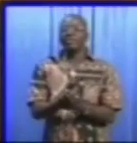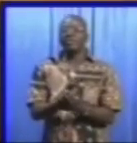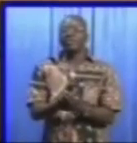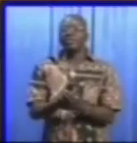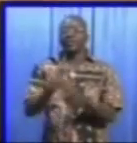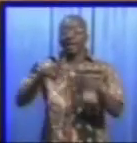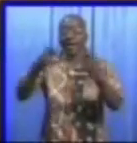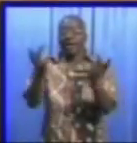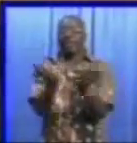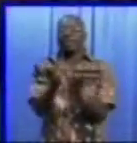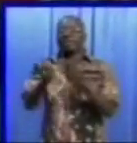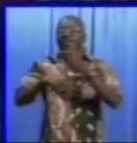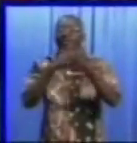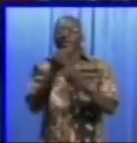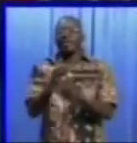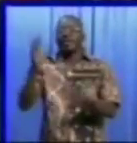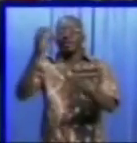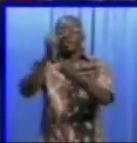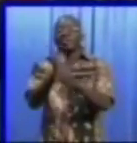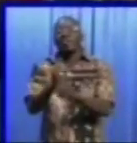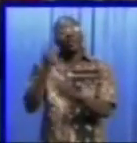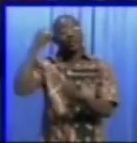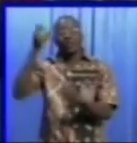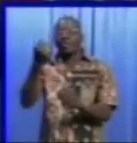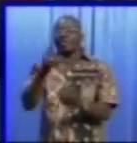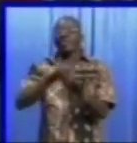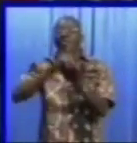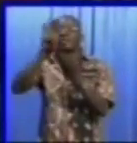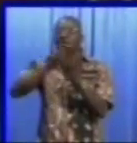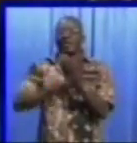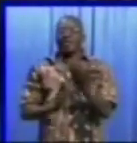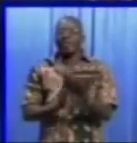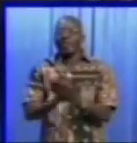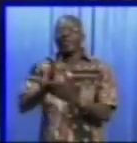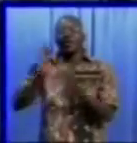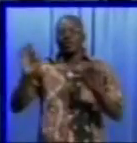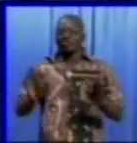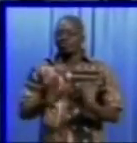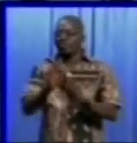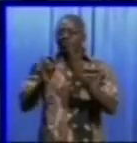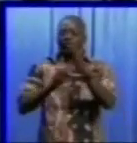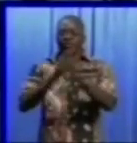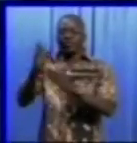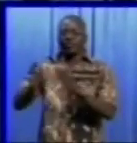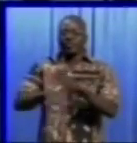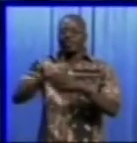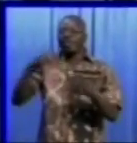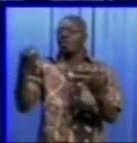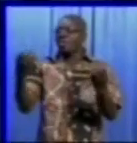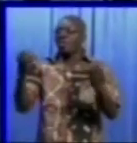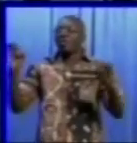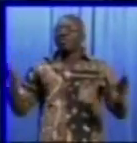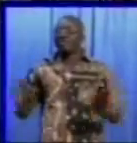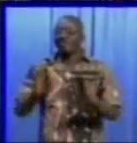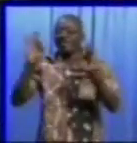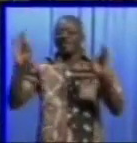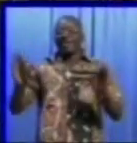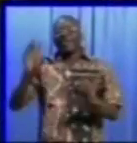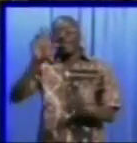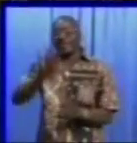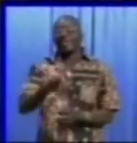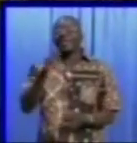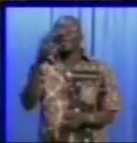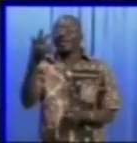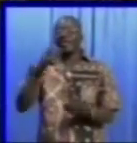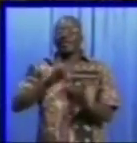La place de la Nation a été prise d'assaut ce 11 décembre par une foule sortie nombreuse pour célébrer en communion le